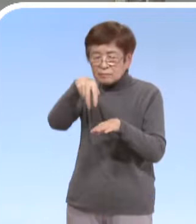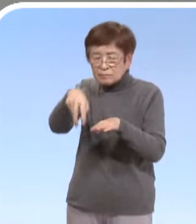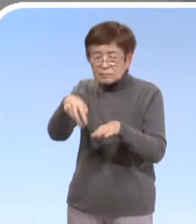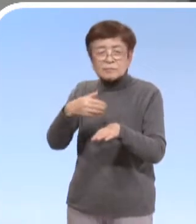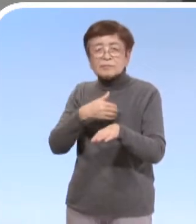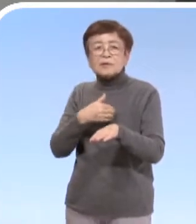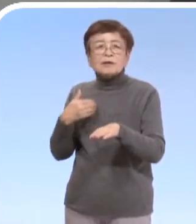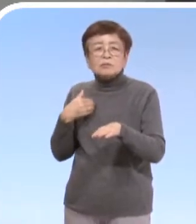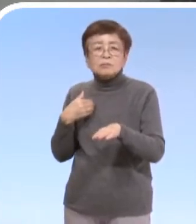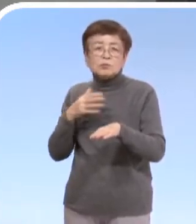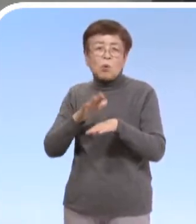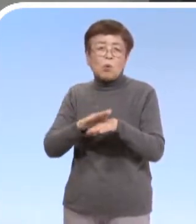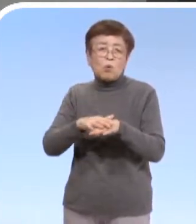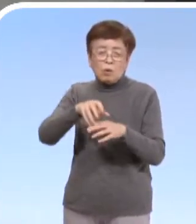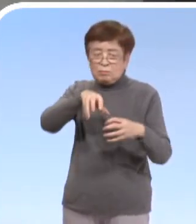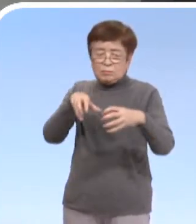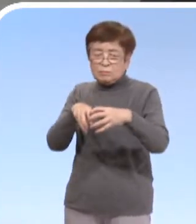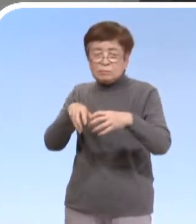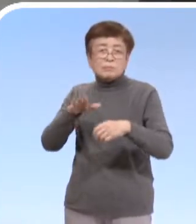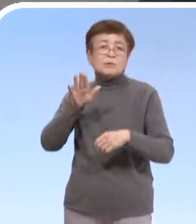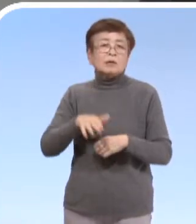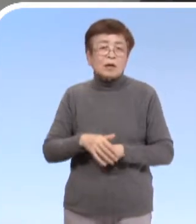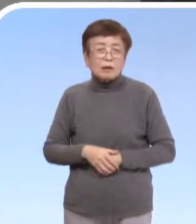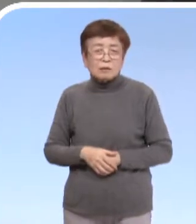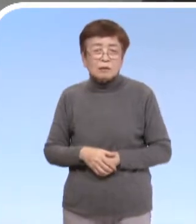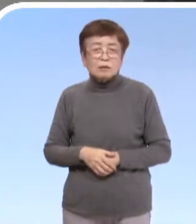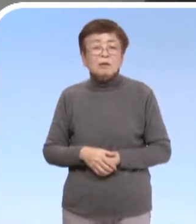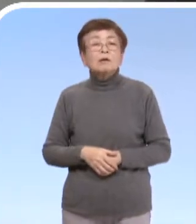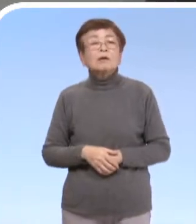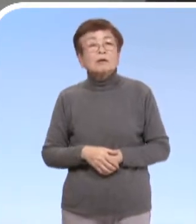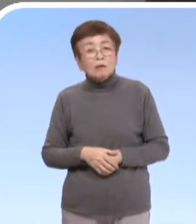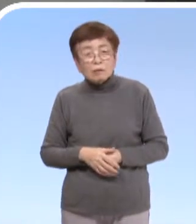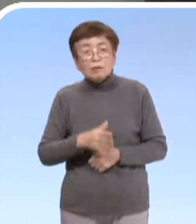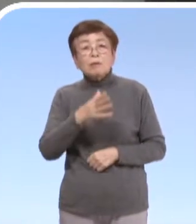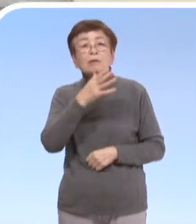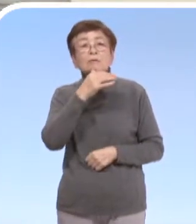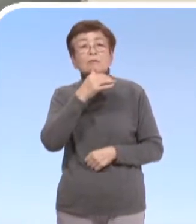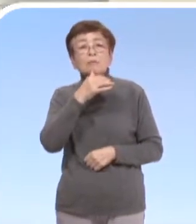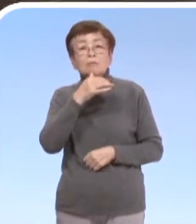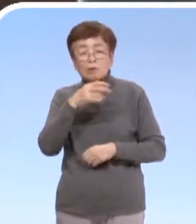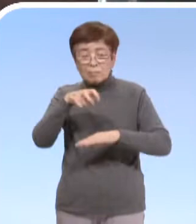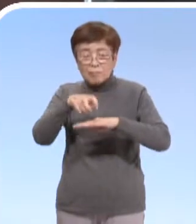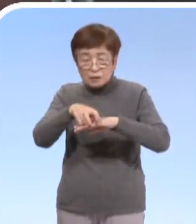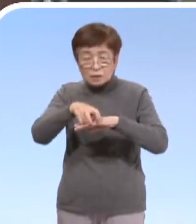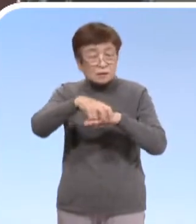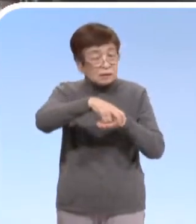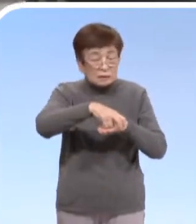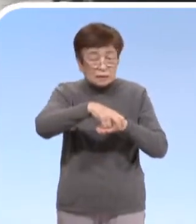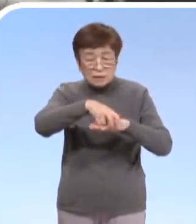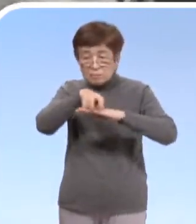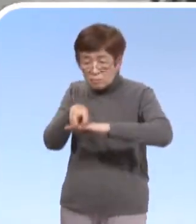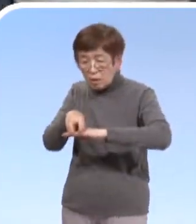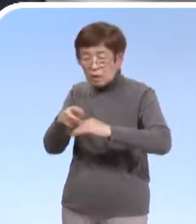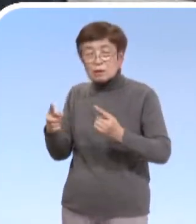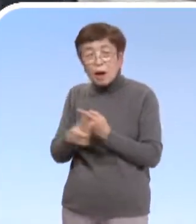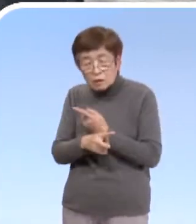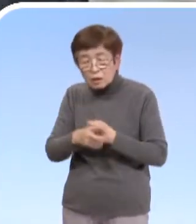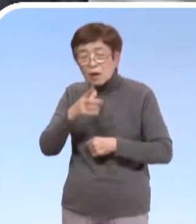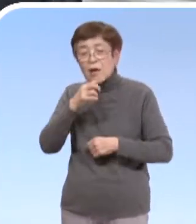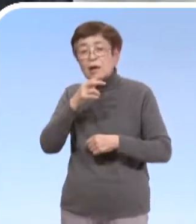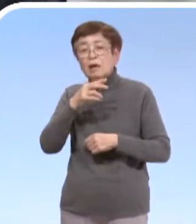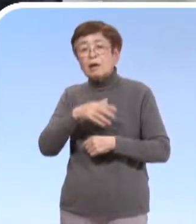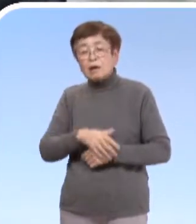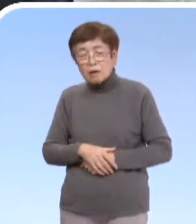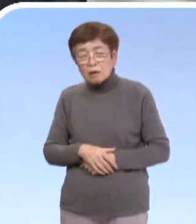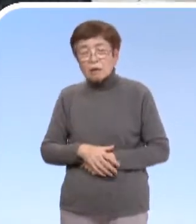ても線路側に向かわないように垂直にしてます。 はあ、なるほどね。はい、なかなか立ってこう垂直にこういかないですね。 そうです